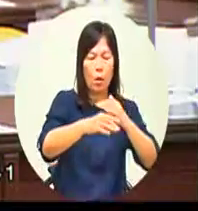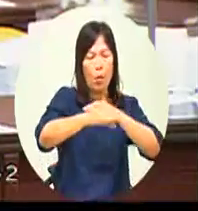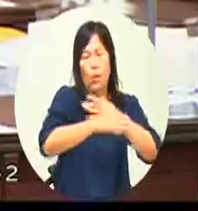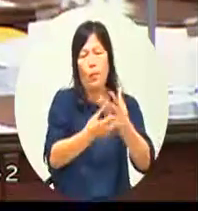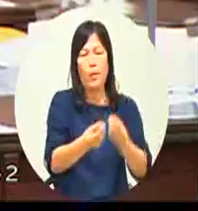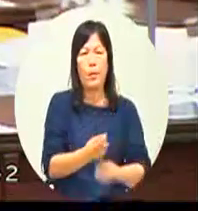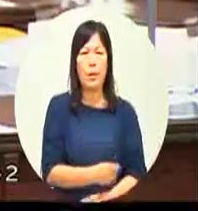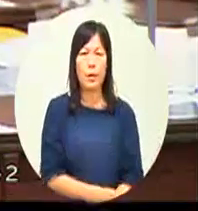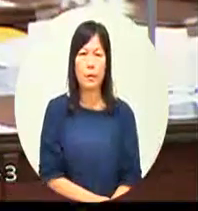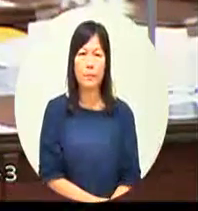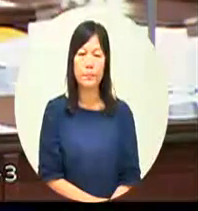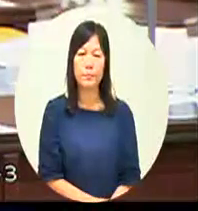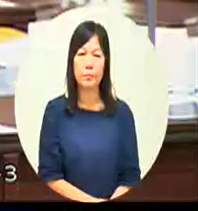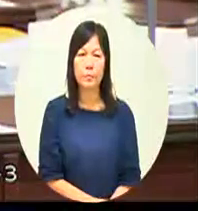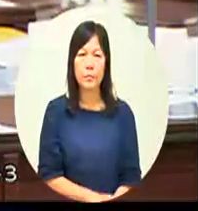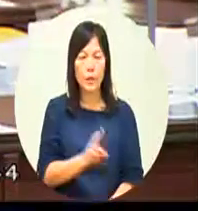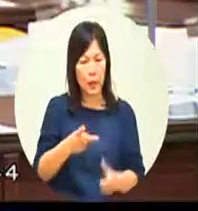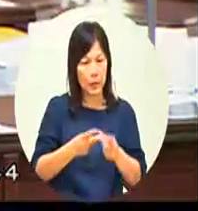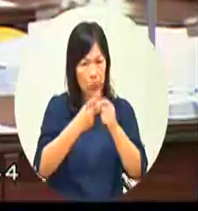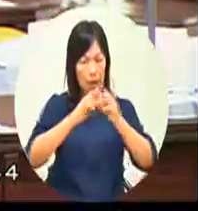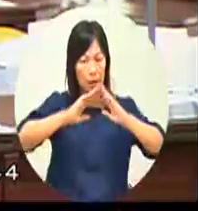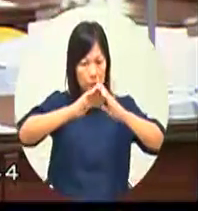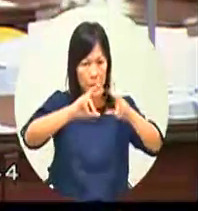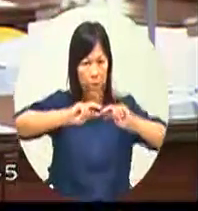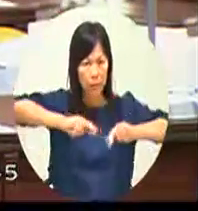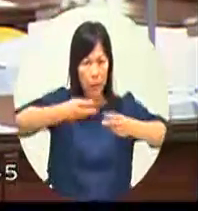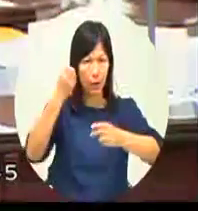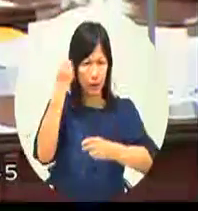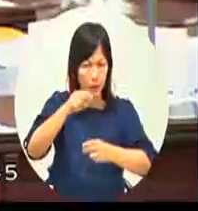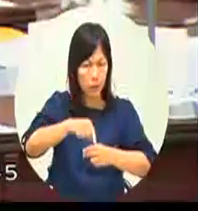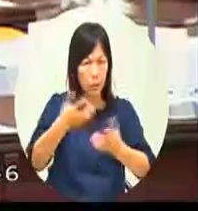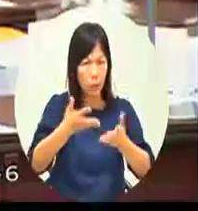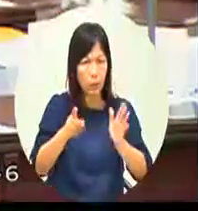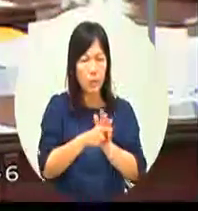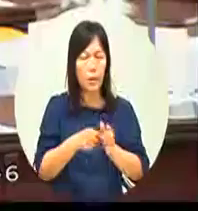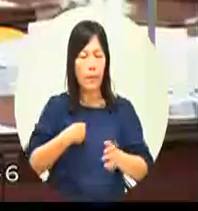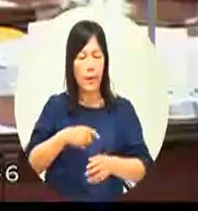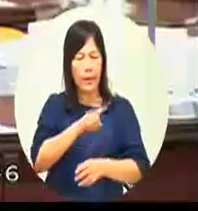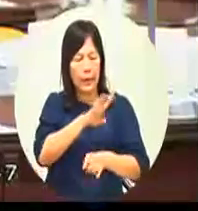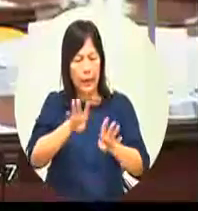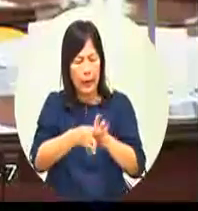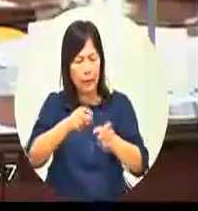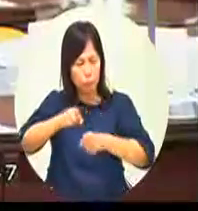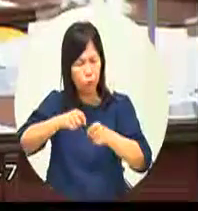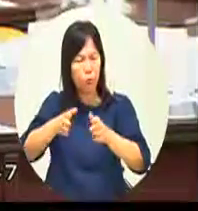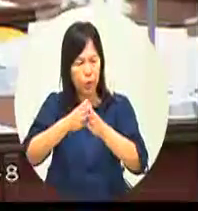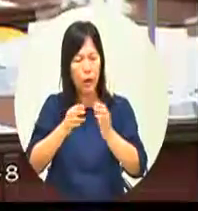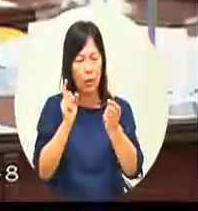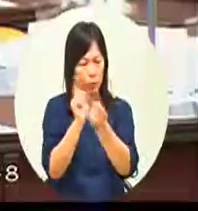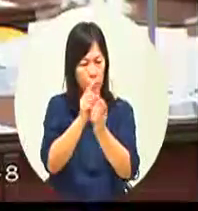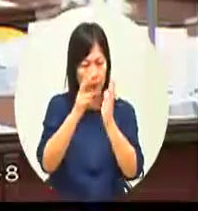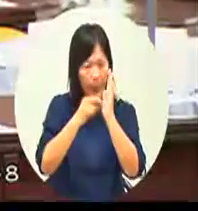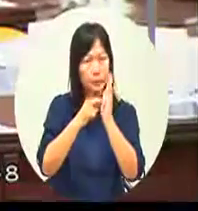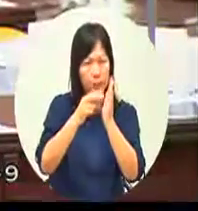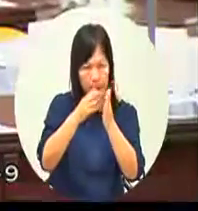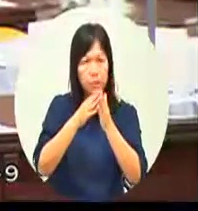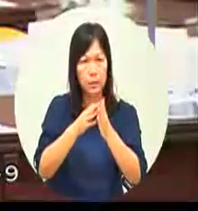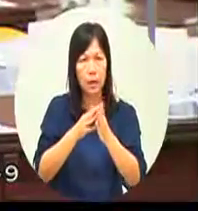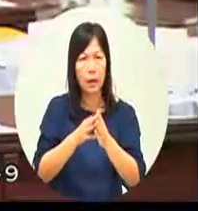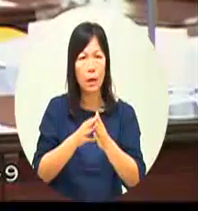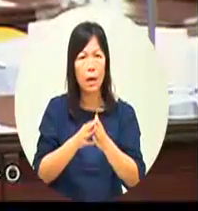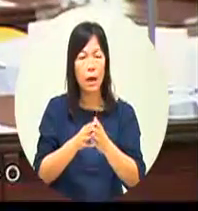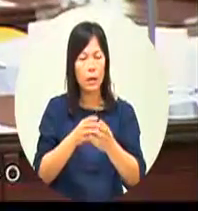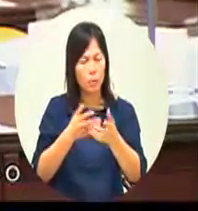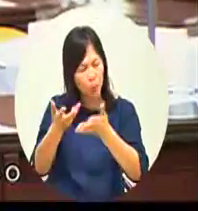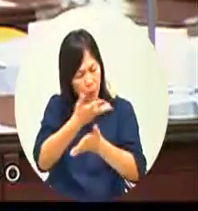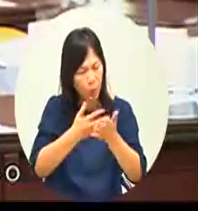哦，第二项就是讲拄根个问题，拄根个问题，咱公司恁咧着手咧进行啊，爱逐解说啊，爱去互因